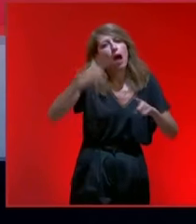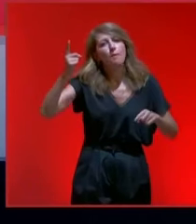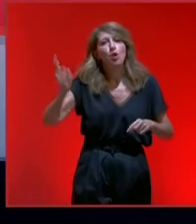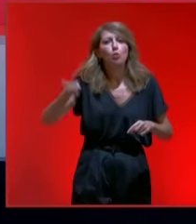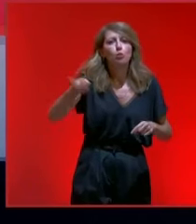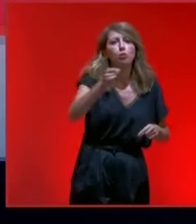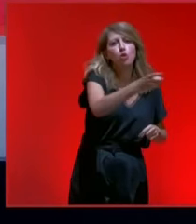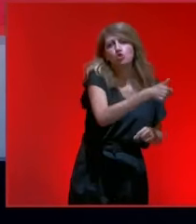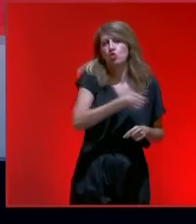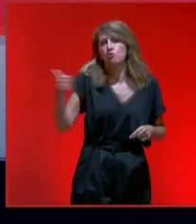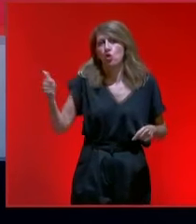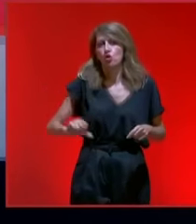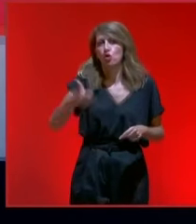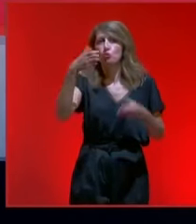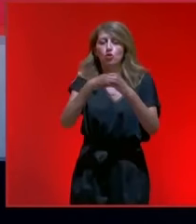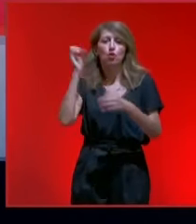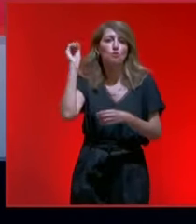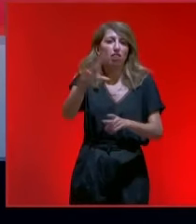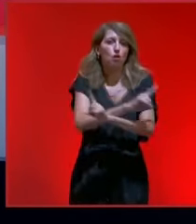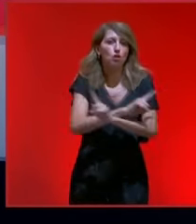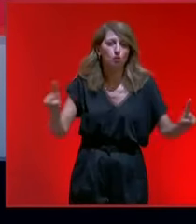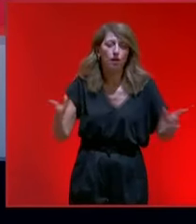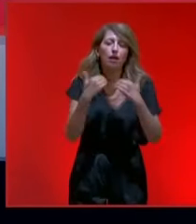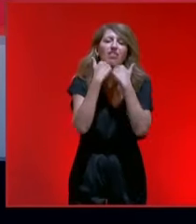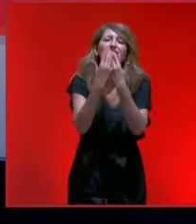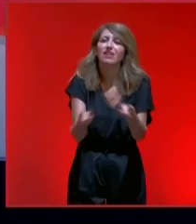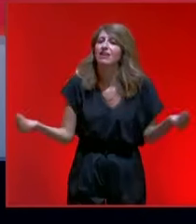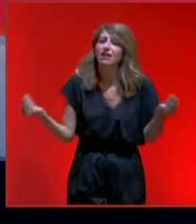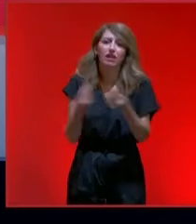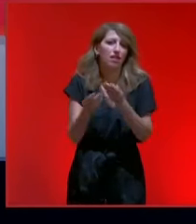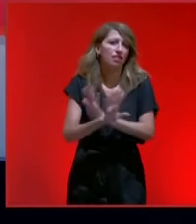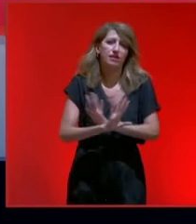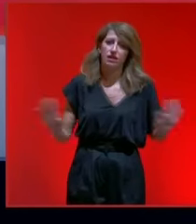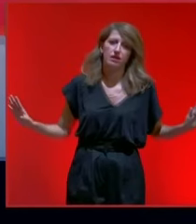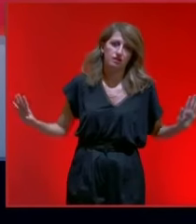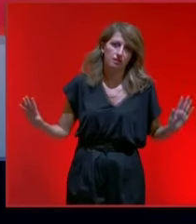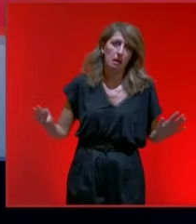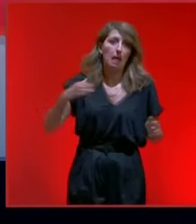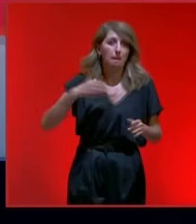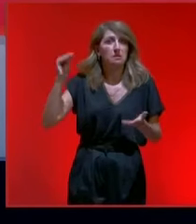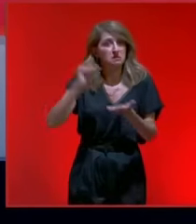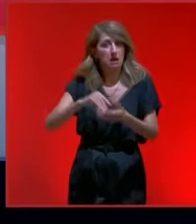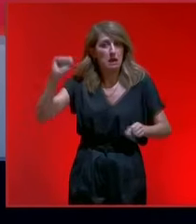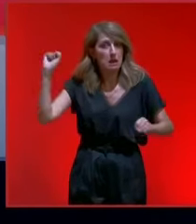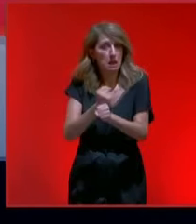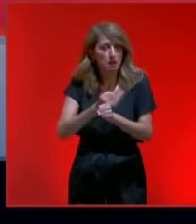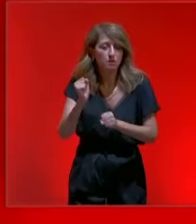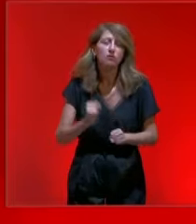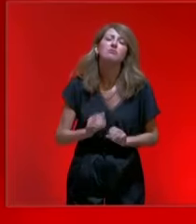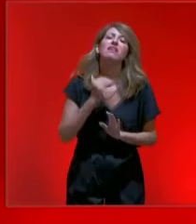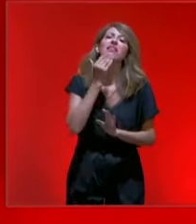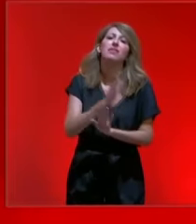διασφαλίζει την ισοτιμία της ψήφου. Και βέβαια, δεν θα επιτρέψουμε, μέχρι να οριμάσουν οι